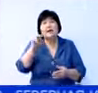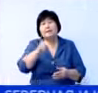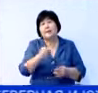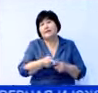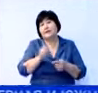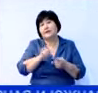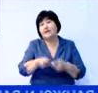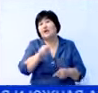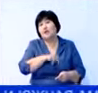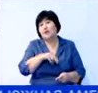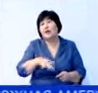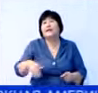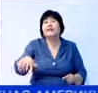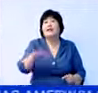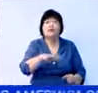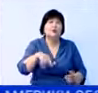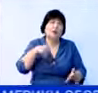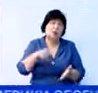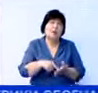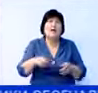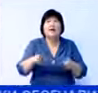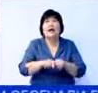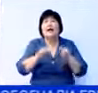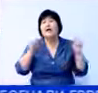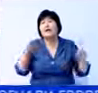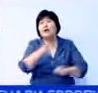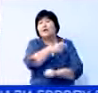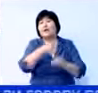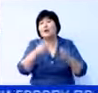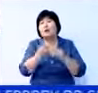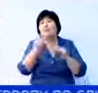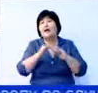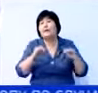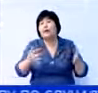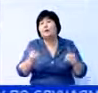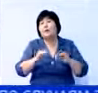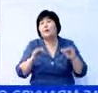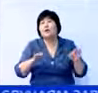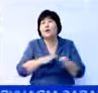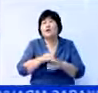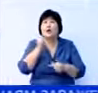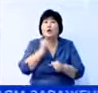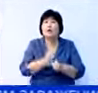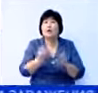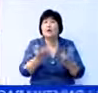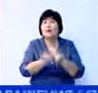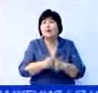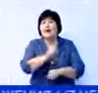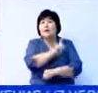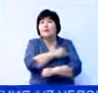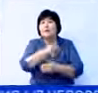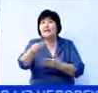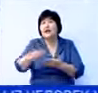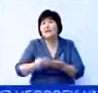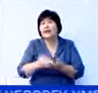их работой на территории города. Также открытые дежурные группы в детсадах. Прием детей осуществляется строго при наличии медицинской справки